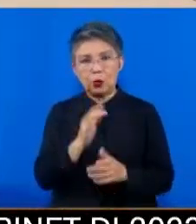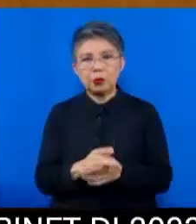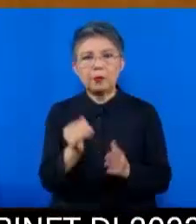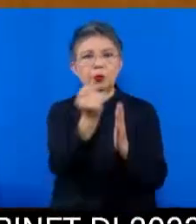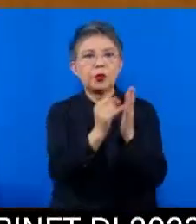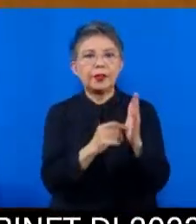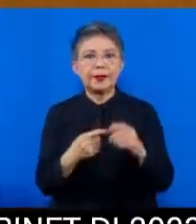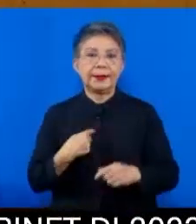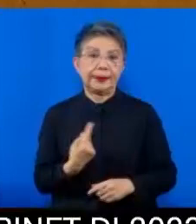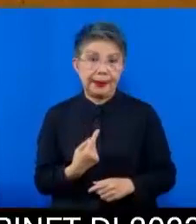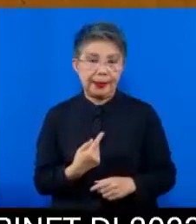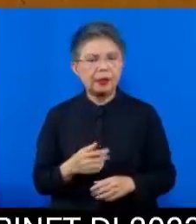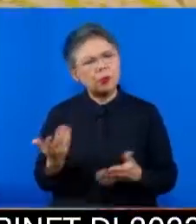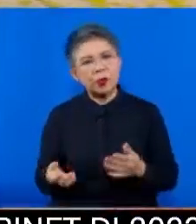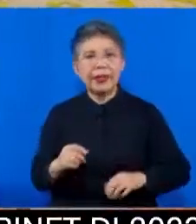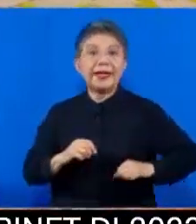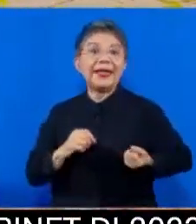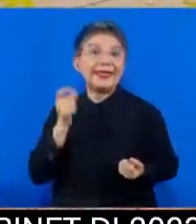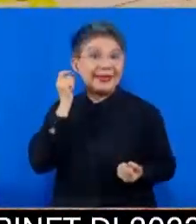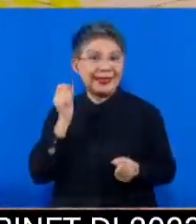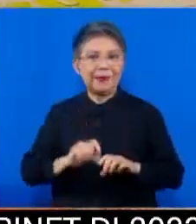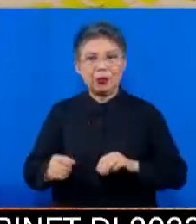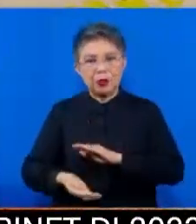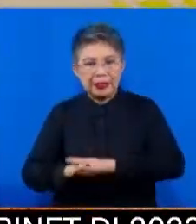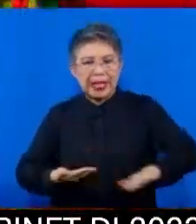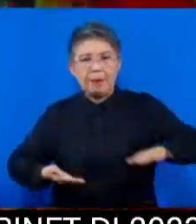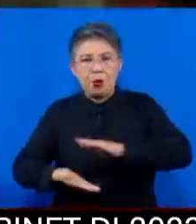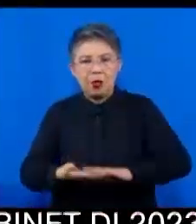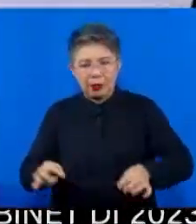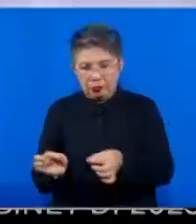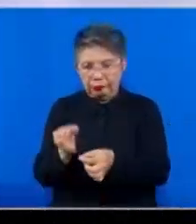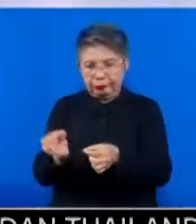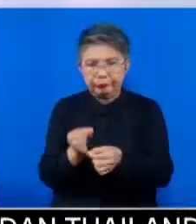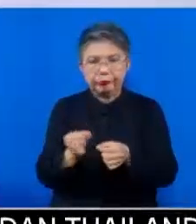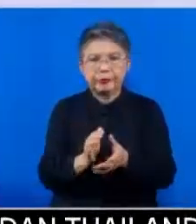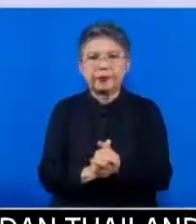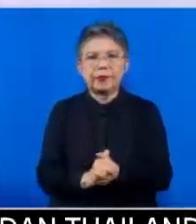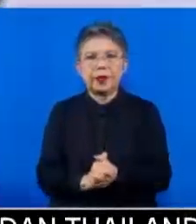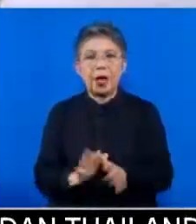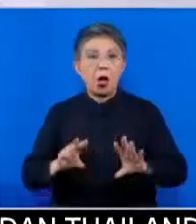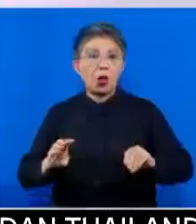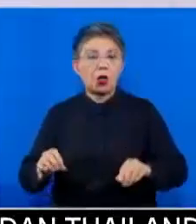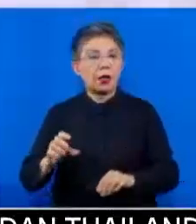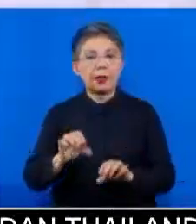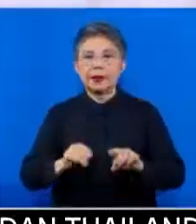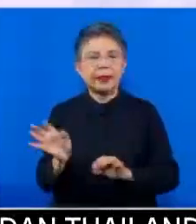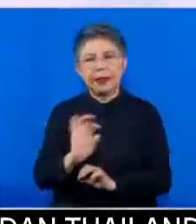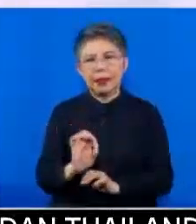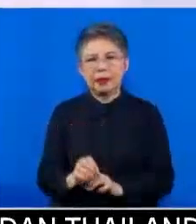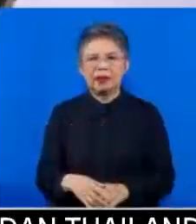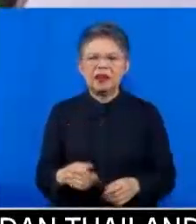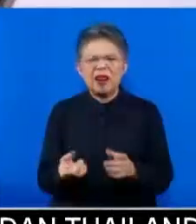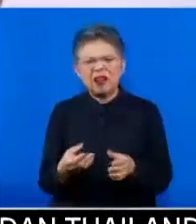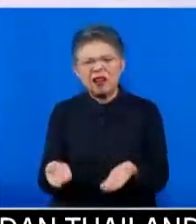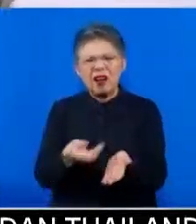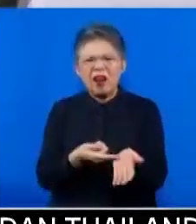sendiri. Terkadang dibantu sang istri untuk menyablon dan menjahit. Ia tidak mempekerjakan karyawan karena hasilnya akan